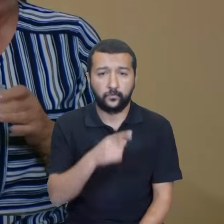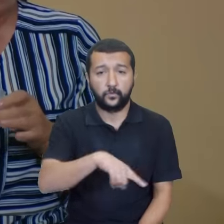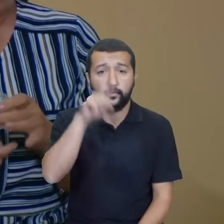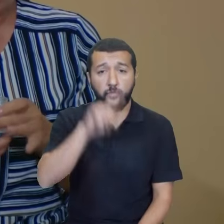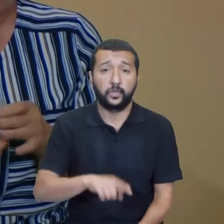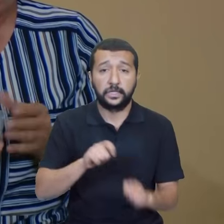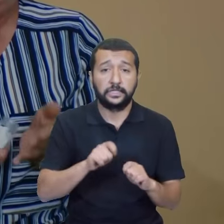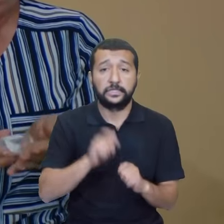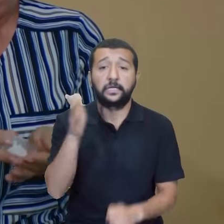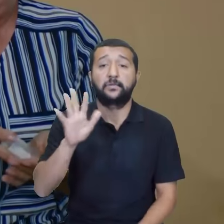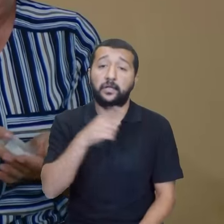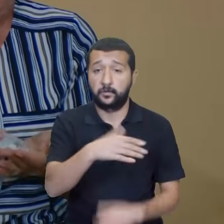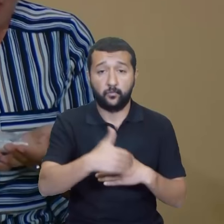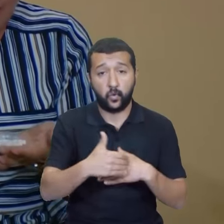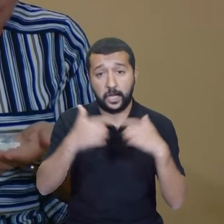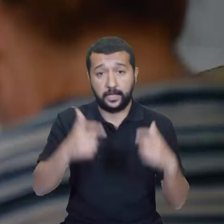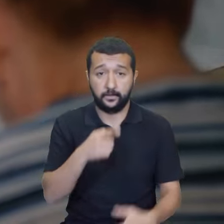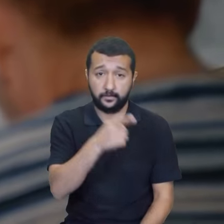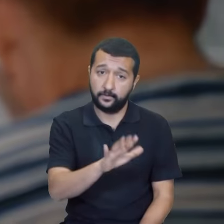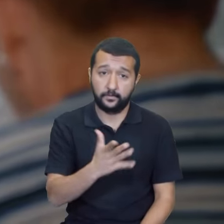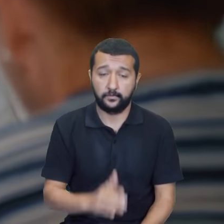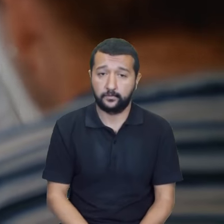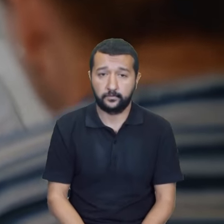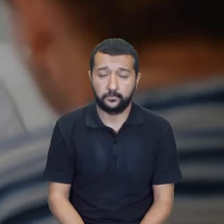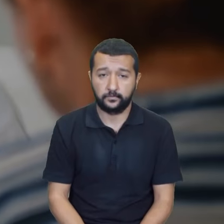Bugün de gitmeyeceksin herhalde muayenehaneye, ha?